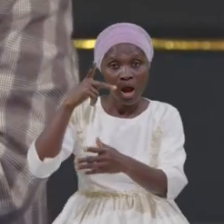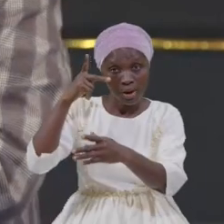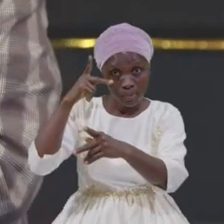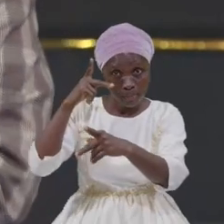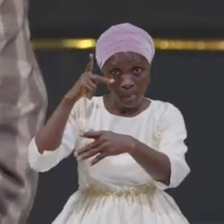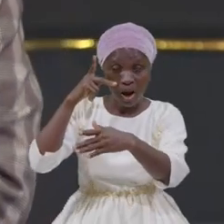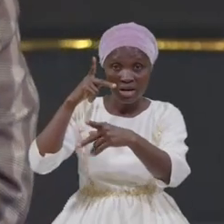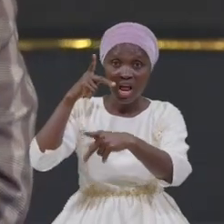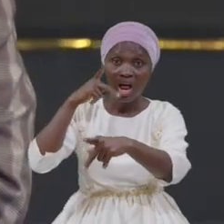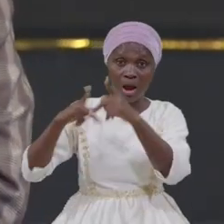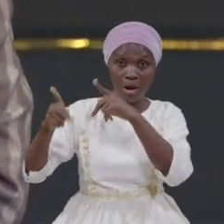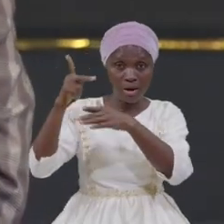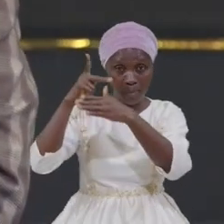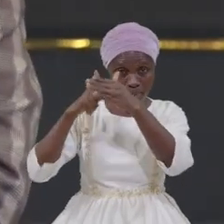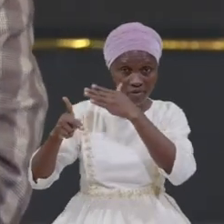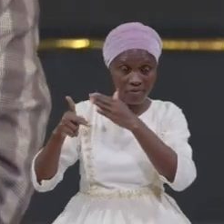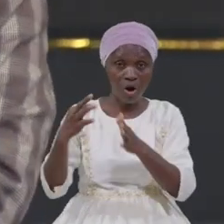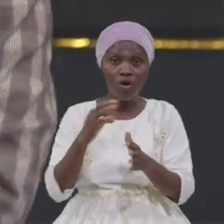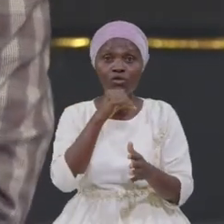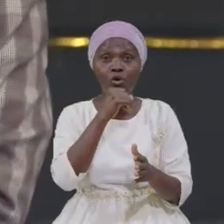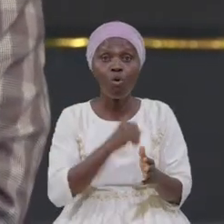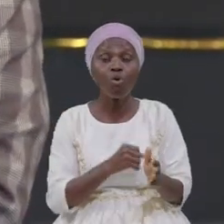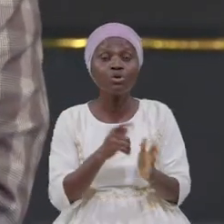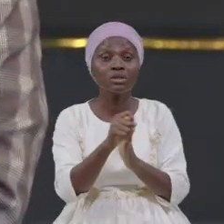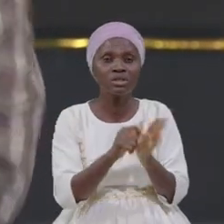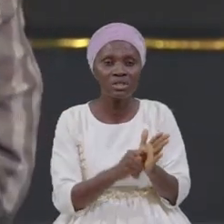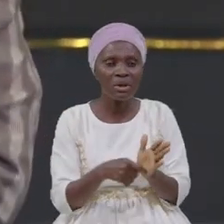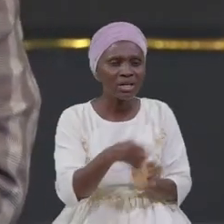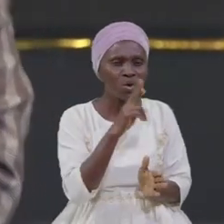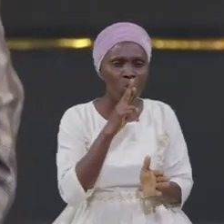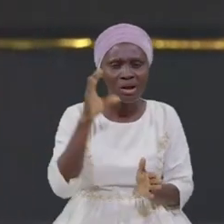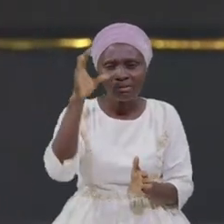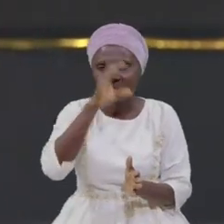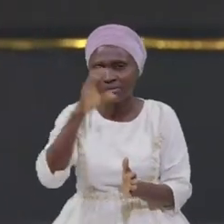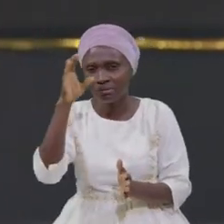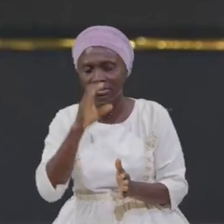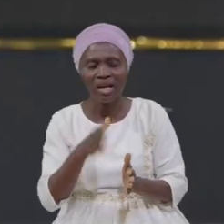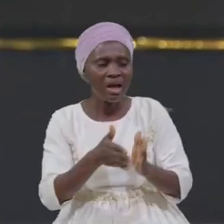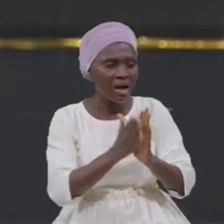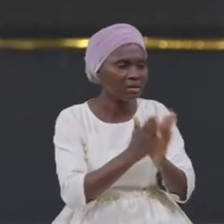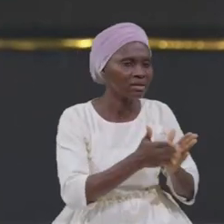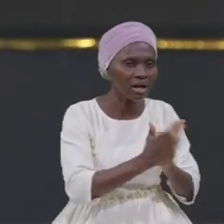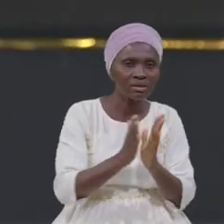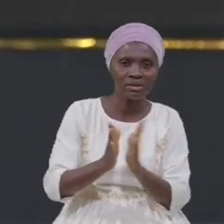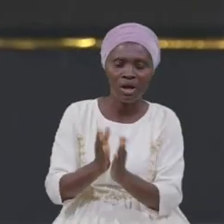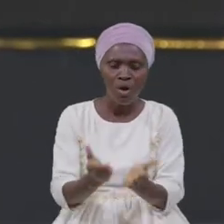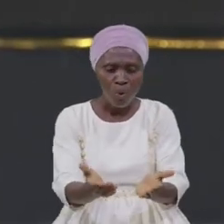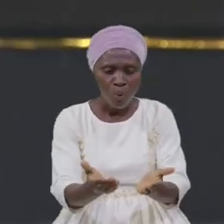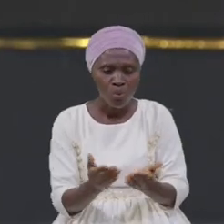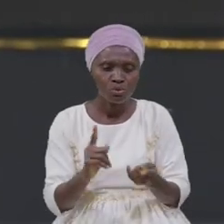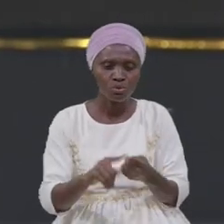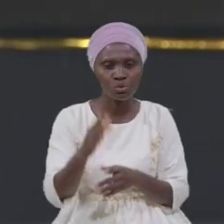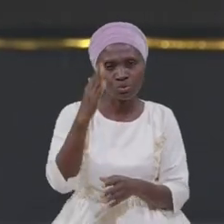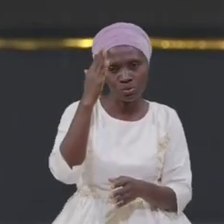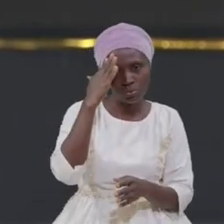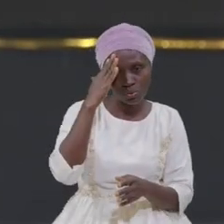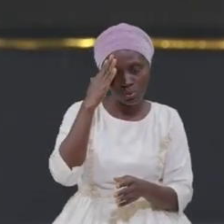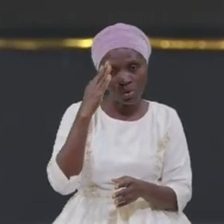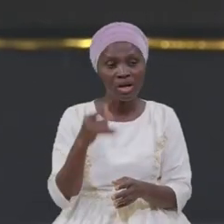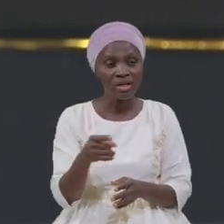De ce salut, les prophètes qui ont prophétisé touchant la grâce qui vous était réservée, ont fait de ce